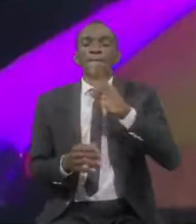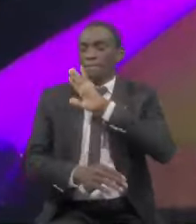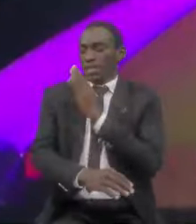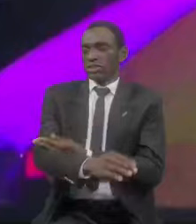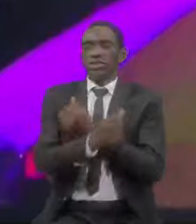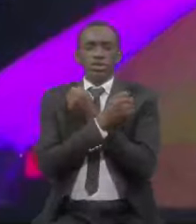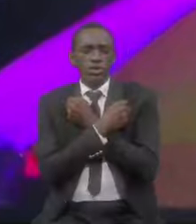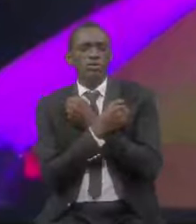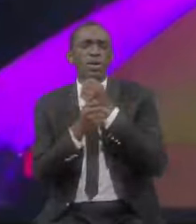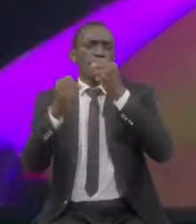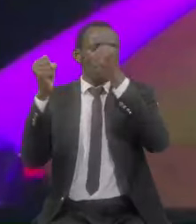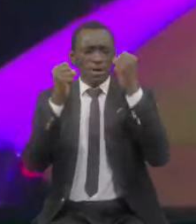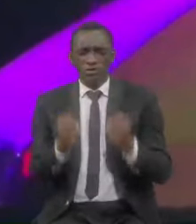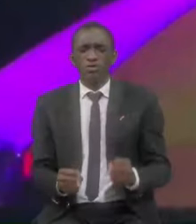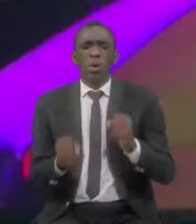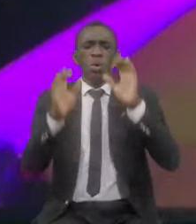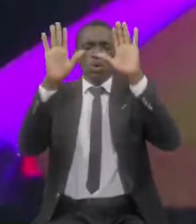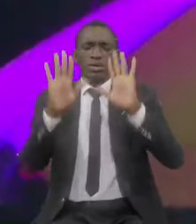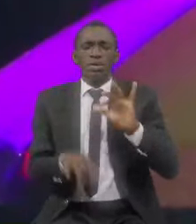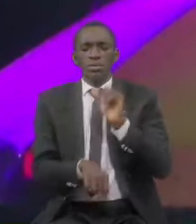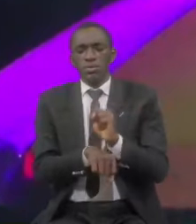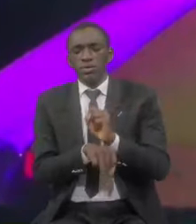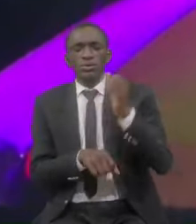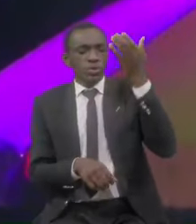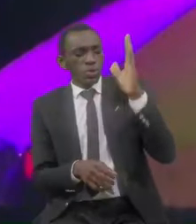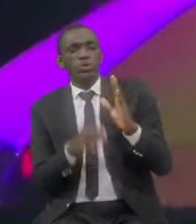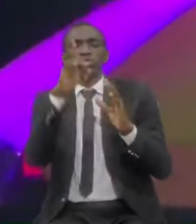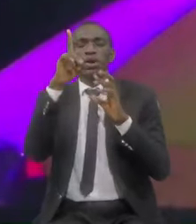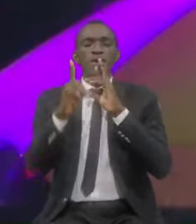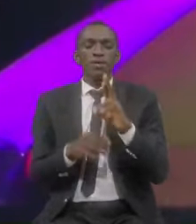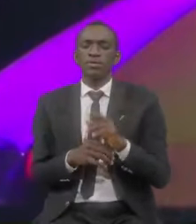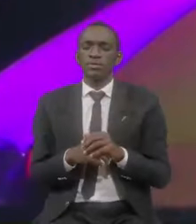Tu es le Dieu merveilleux, aimable, qui fait des prodiges.